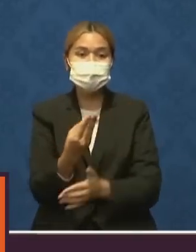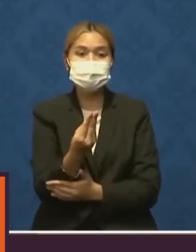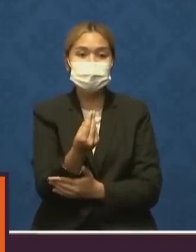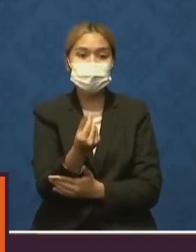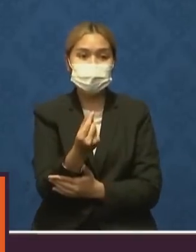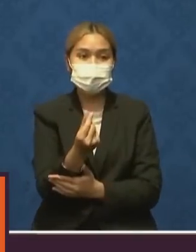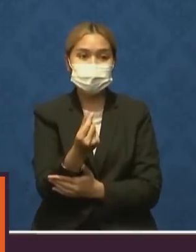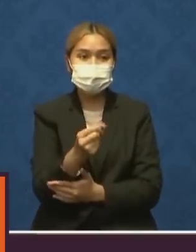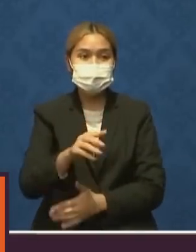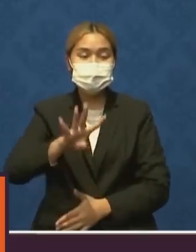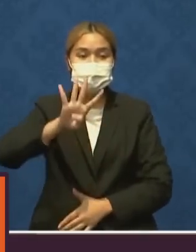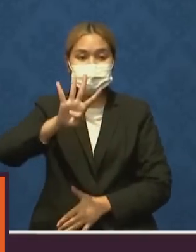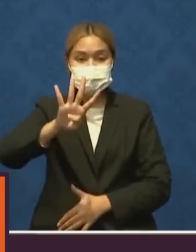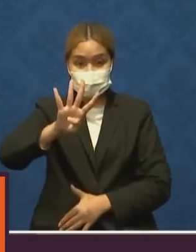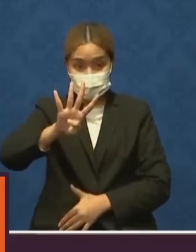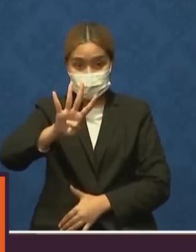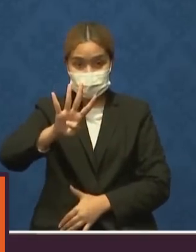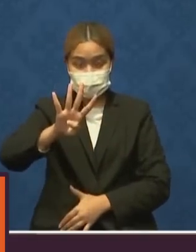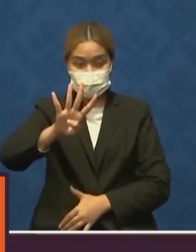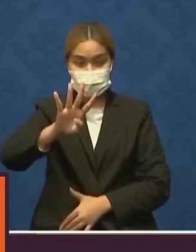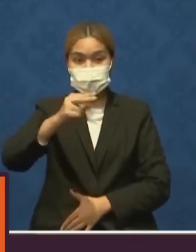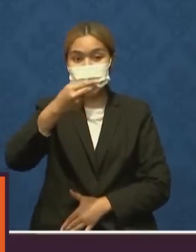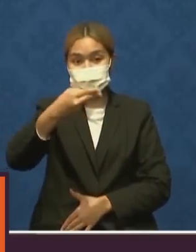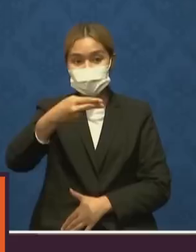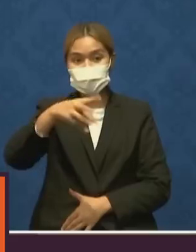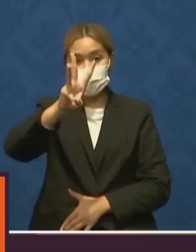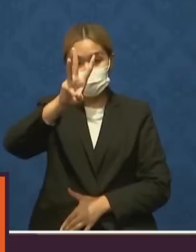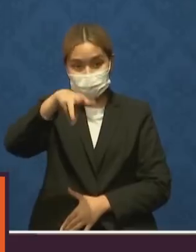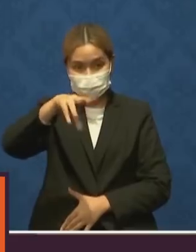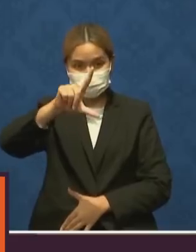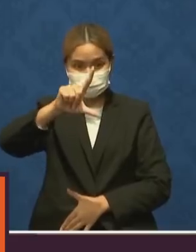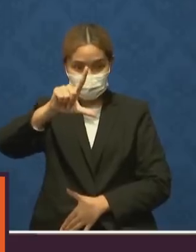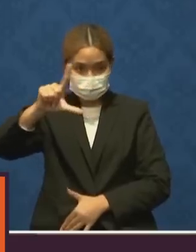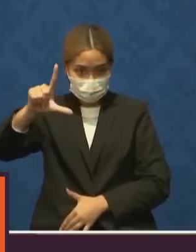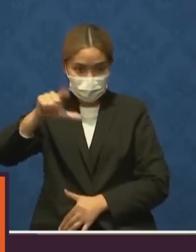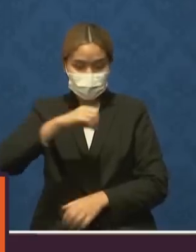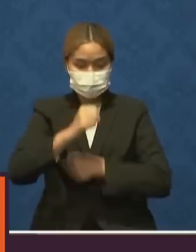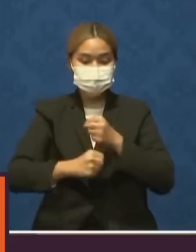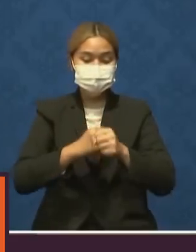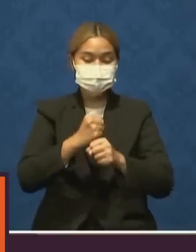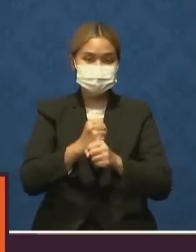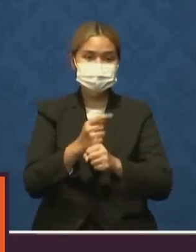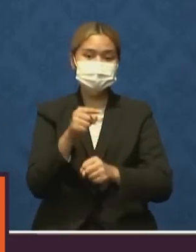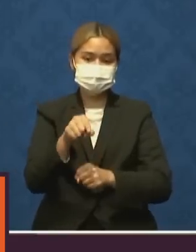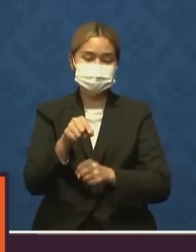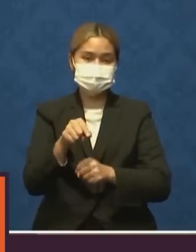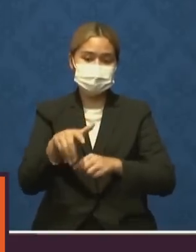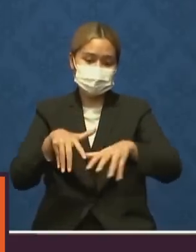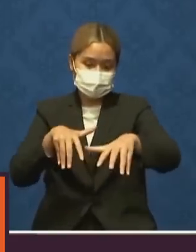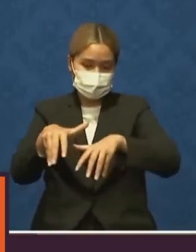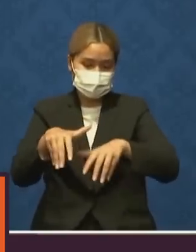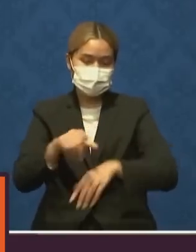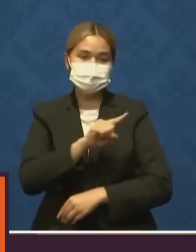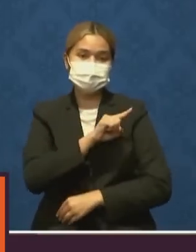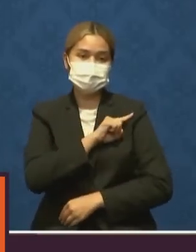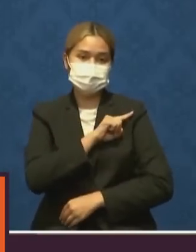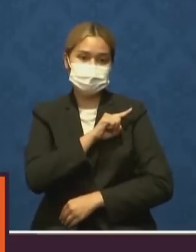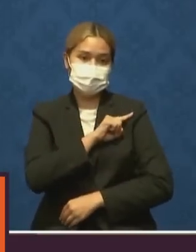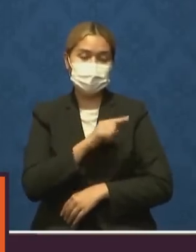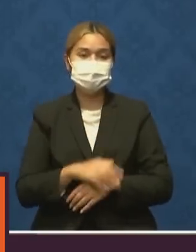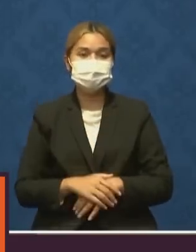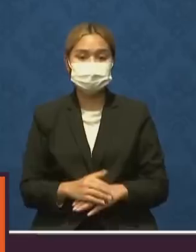เกอบ 46,000 ลานบาทต่ปีที่ปชาชต้องการเป็นคนแบกรพระลตรนี้ ความเสียหายจ